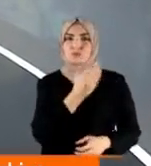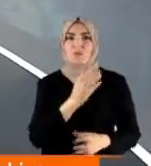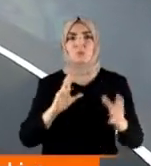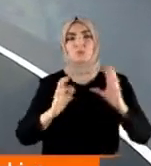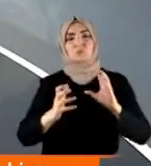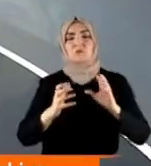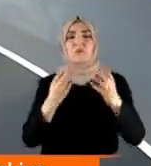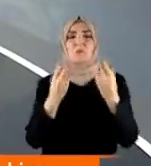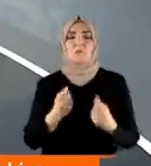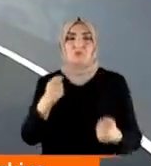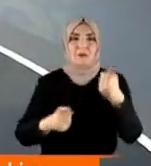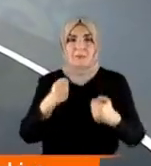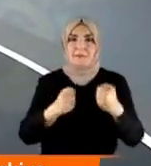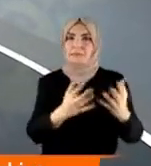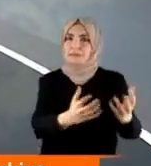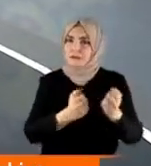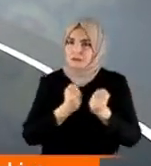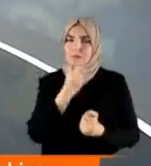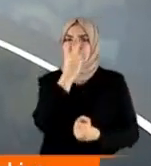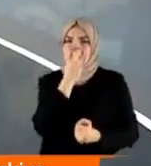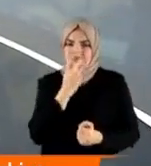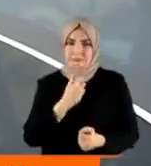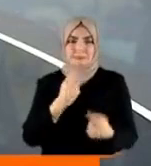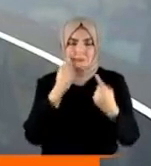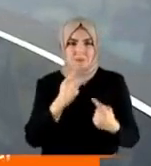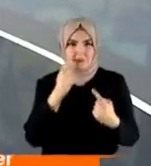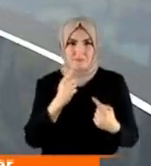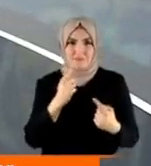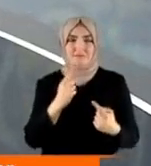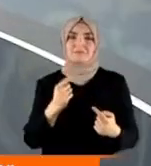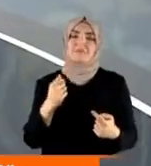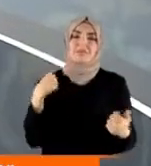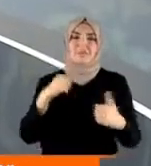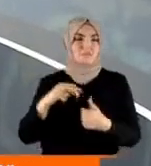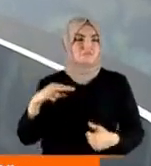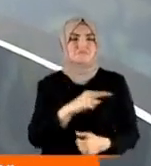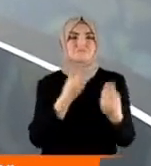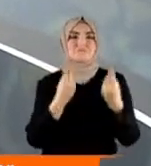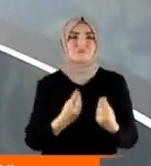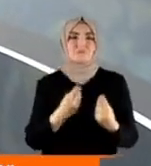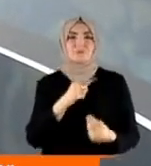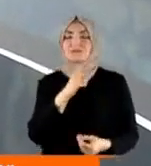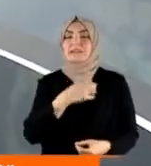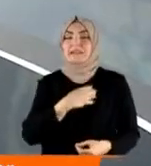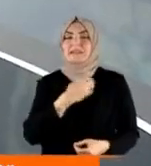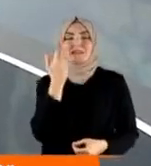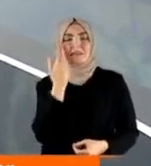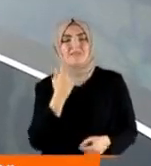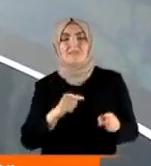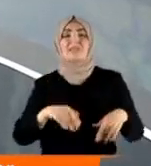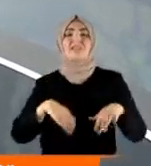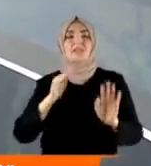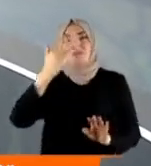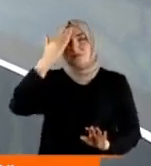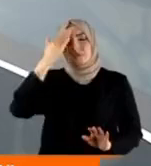ve özveriyle onları tekrar hayata döndürüyor. Kendisi bunu hobiden ziyade hastalık olarak tanımlıyor. Arkadaşımız Altay Altuğ